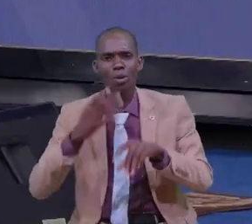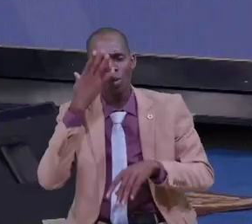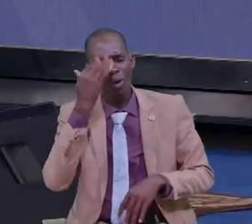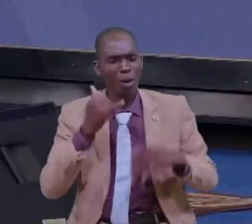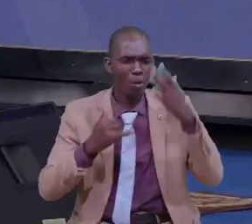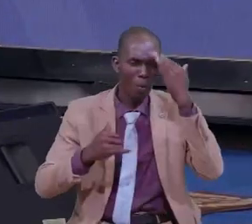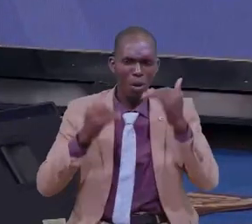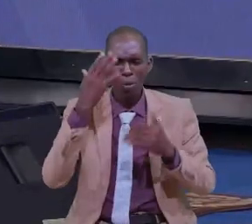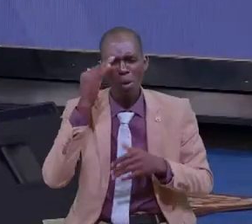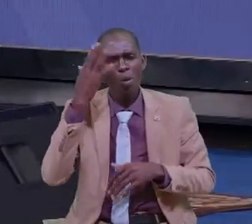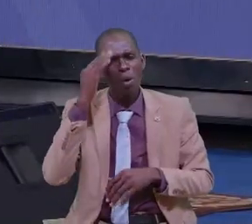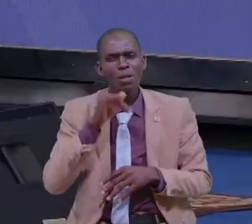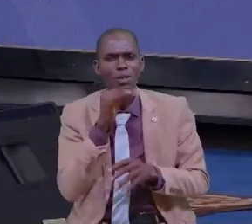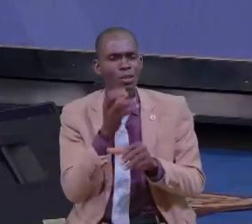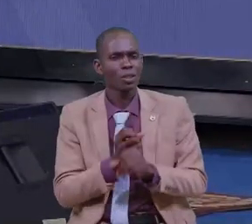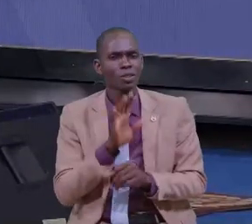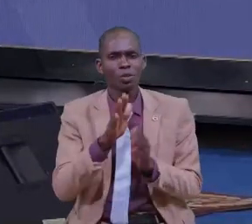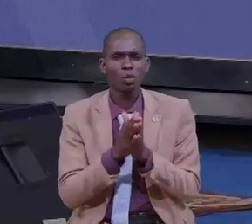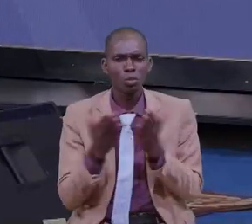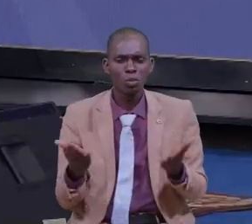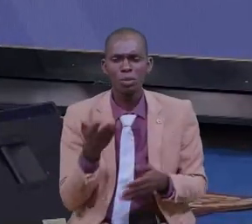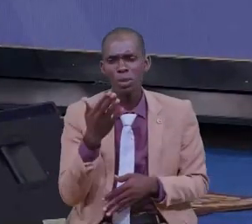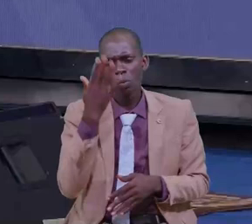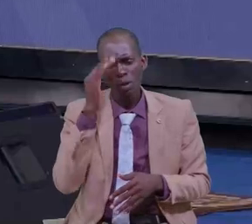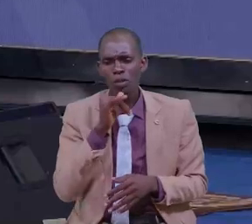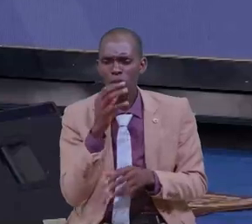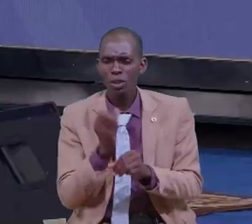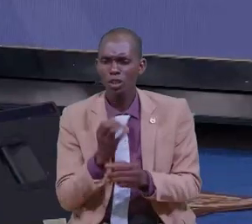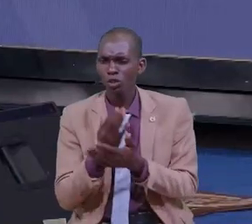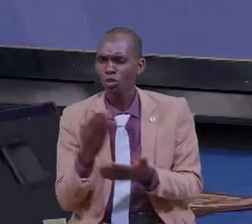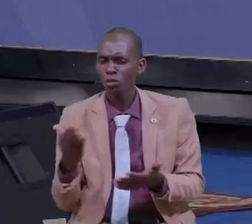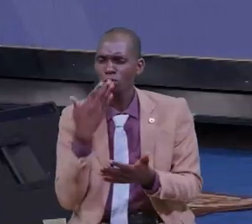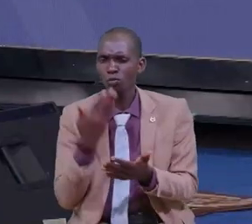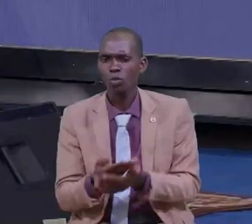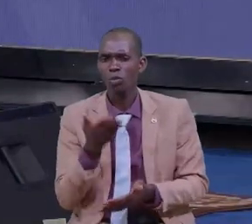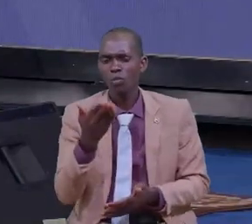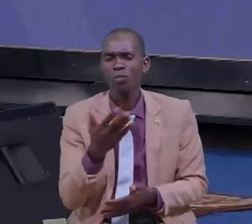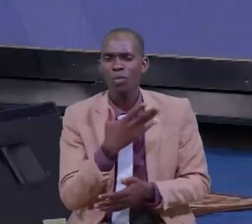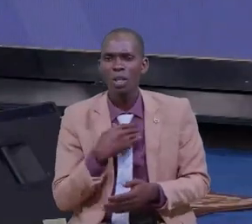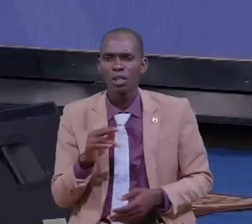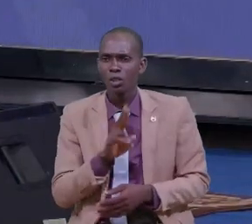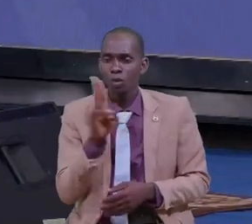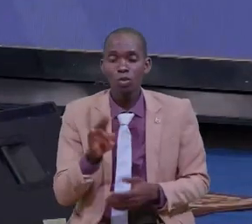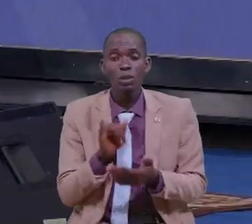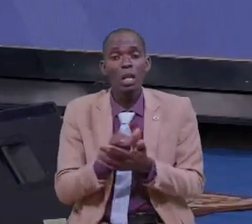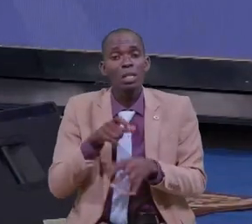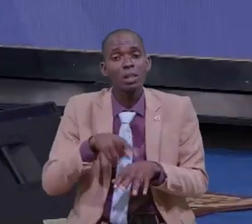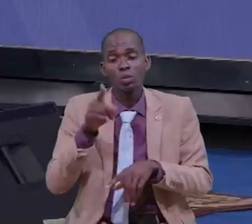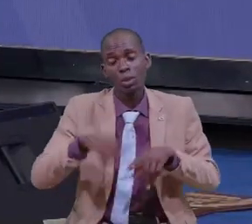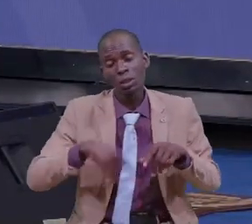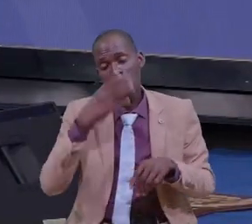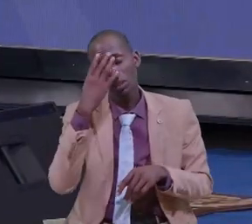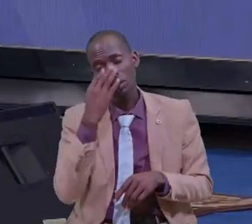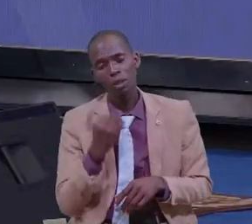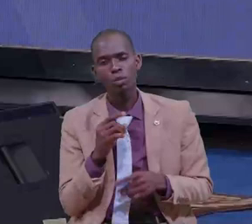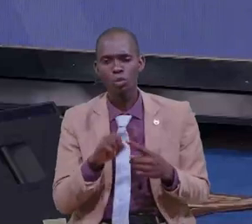pourquoi ne pas saisir un livre là-bas, pourquoi ne pas saisir quelque chose là-bas, et passe du temps à lire. Cette